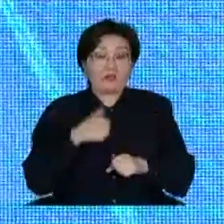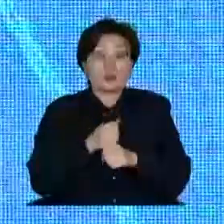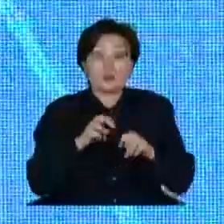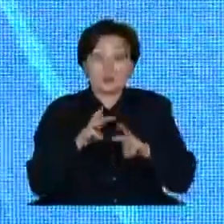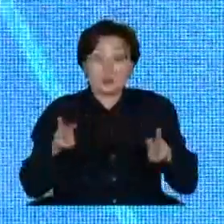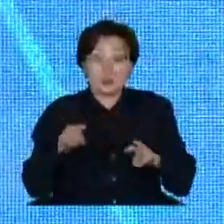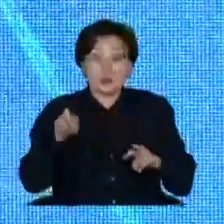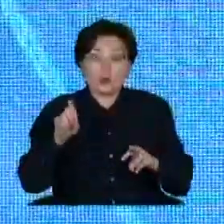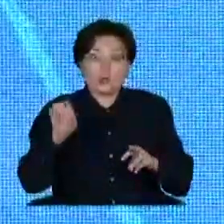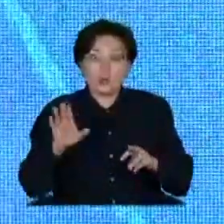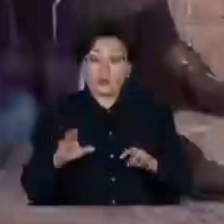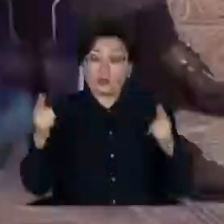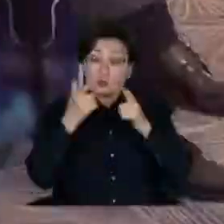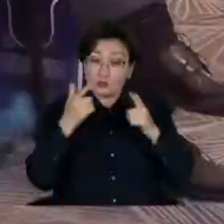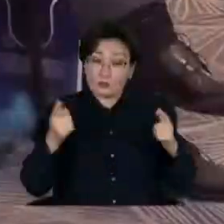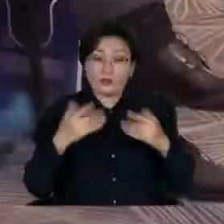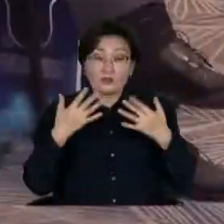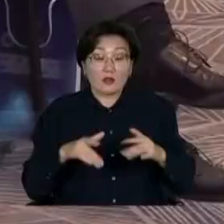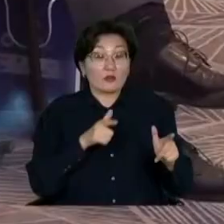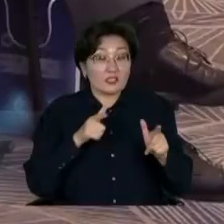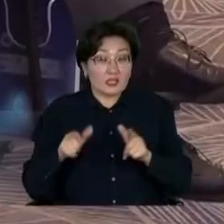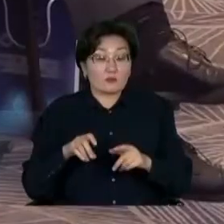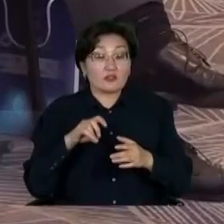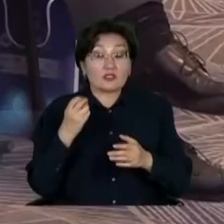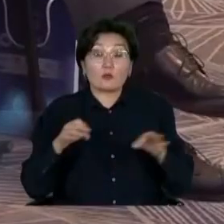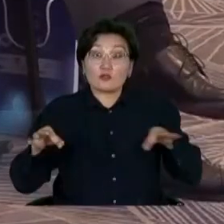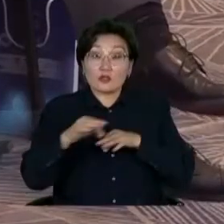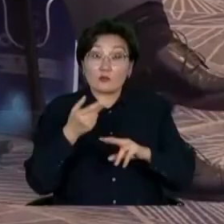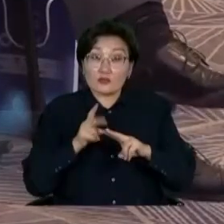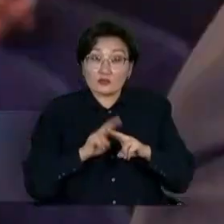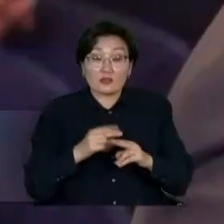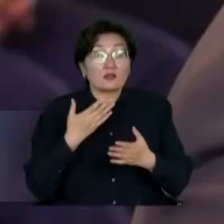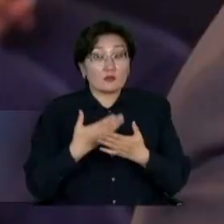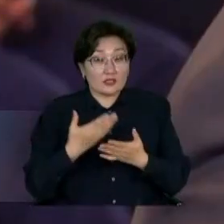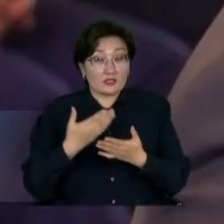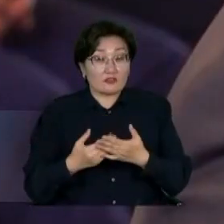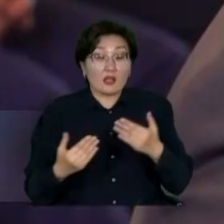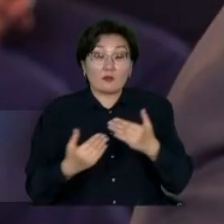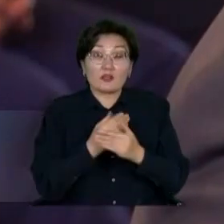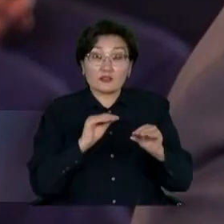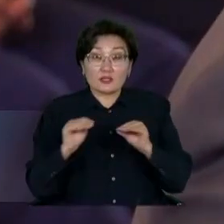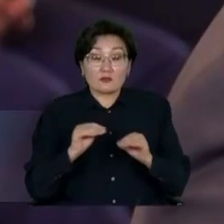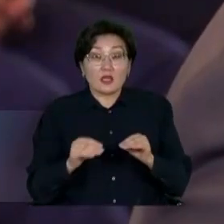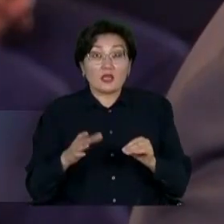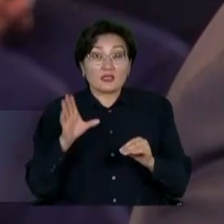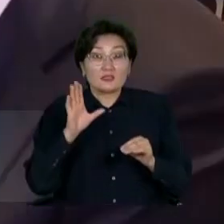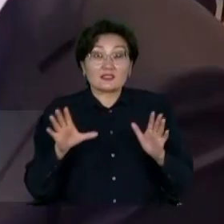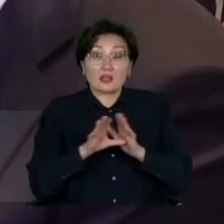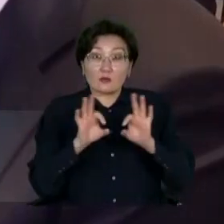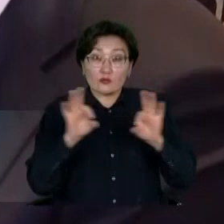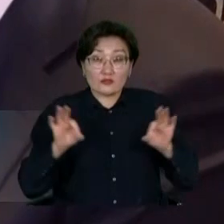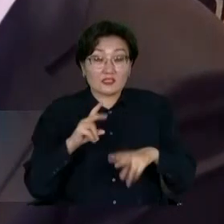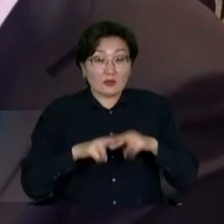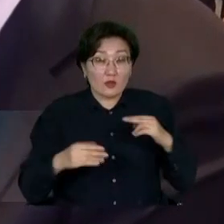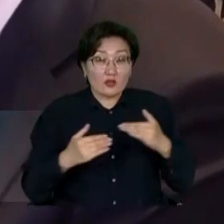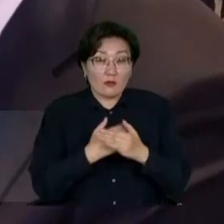премьер-министра Канат Бозумбаев сообщил, что уже разработан национальный проект, который предполагает обновление электросетей и строительство